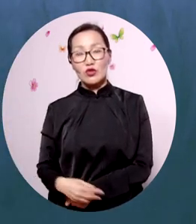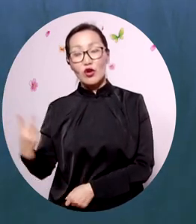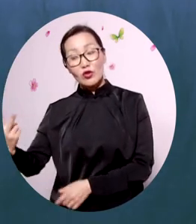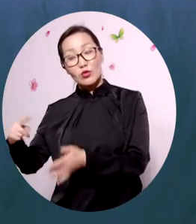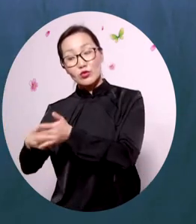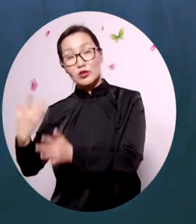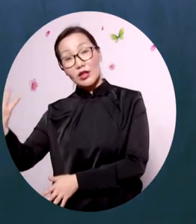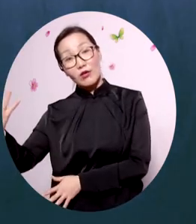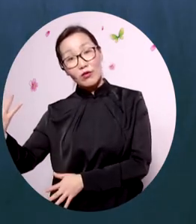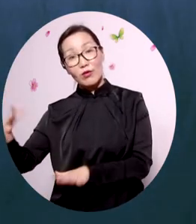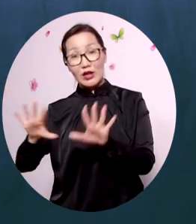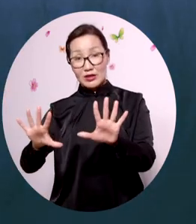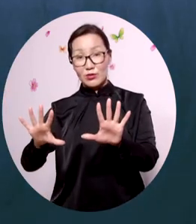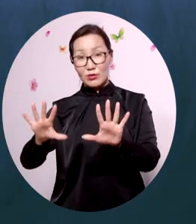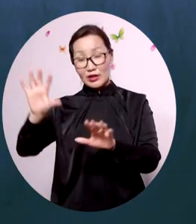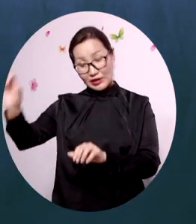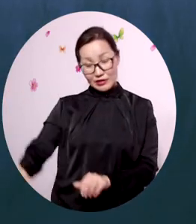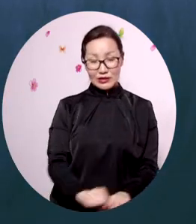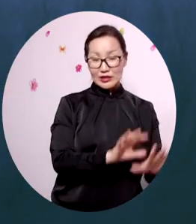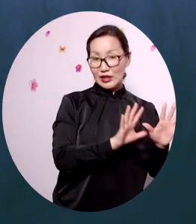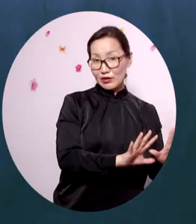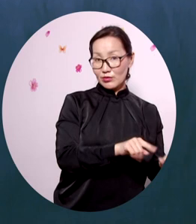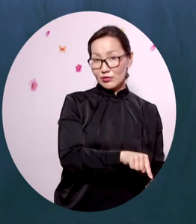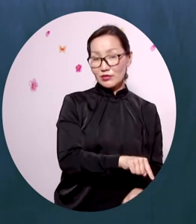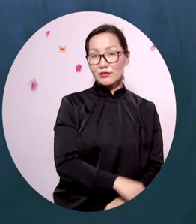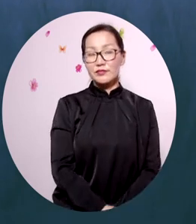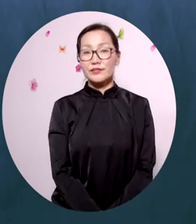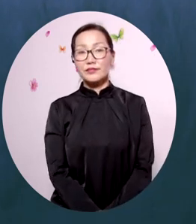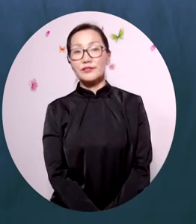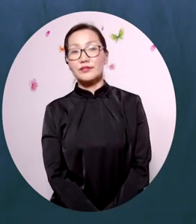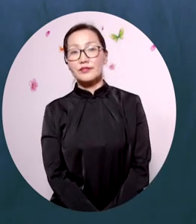2. 2 5-ийн 10.